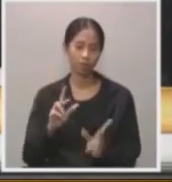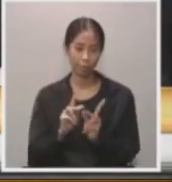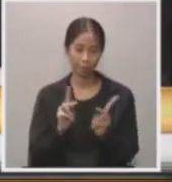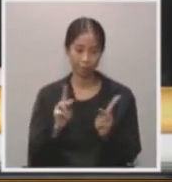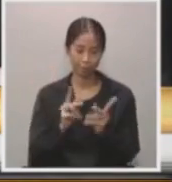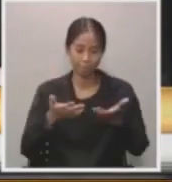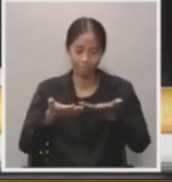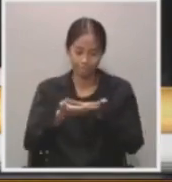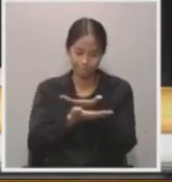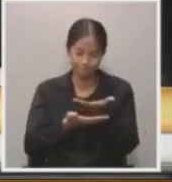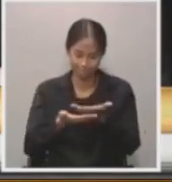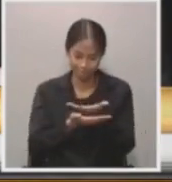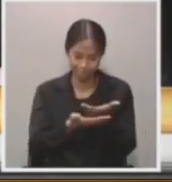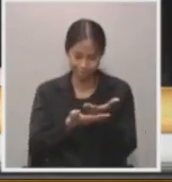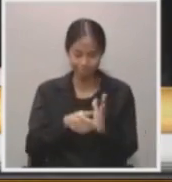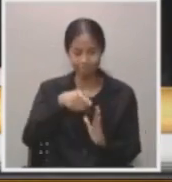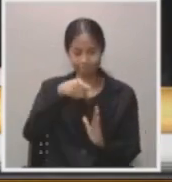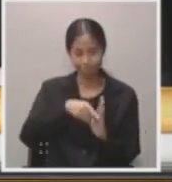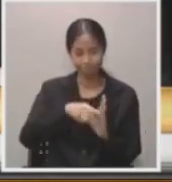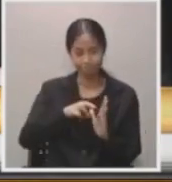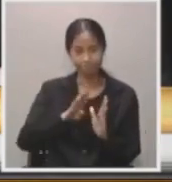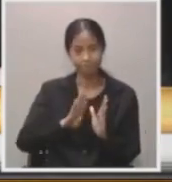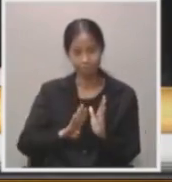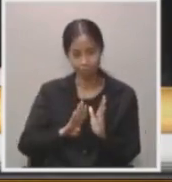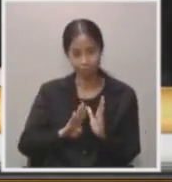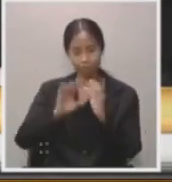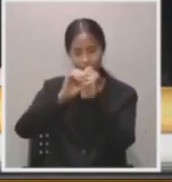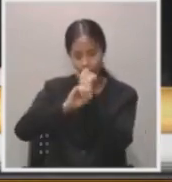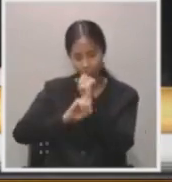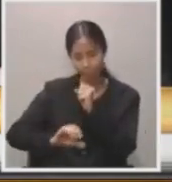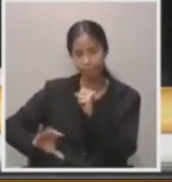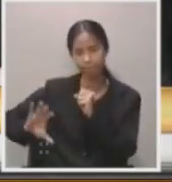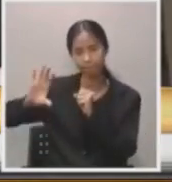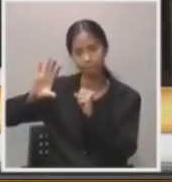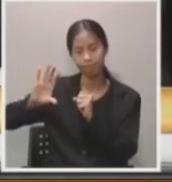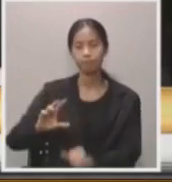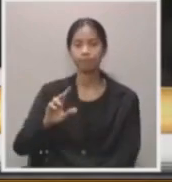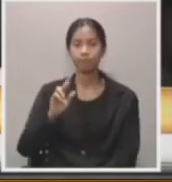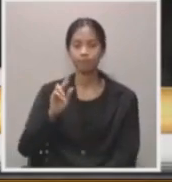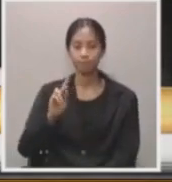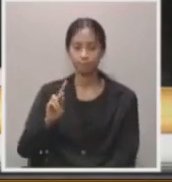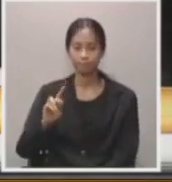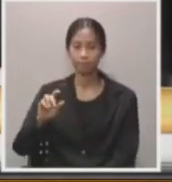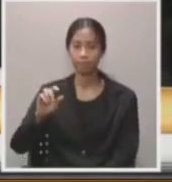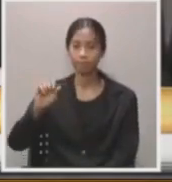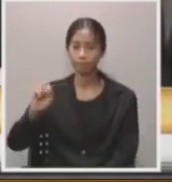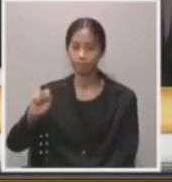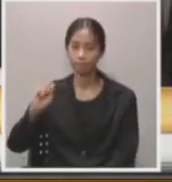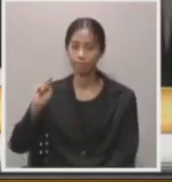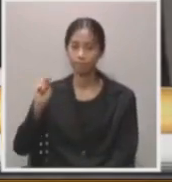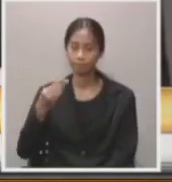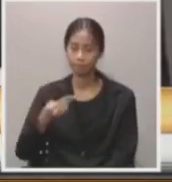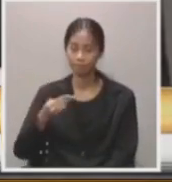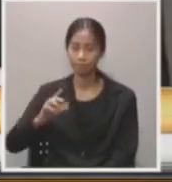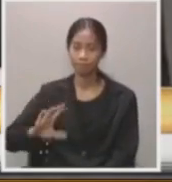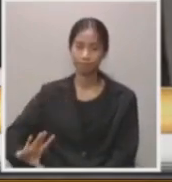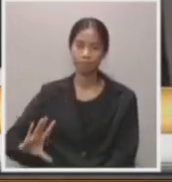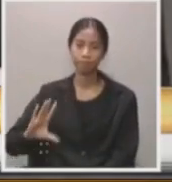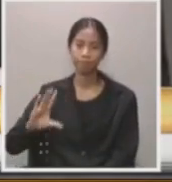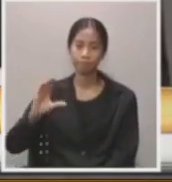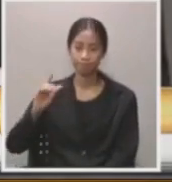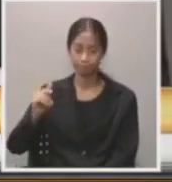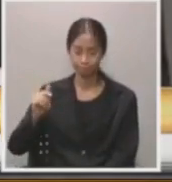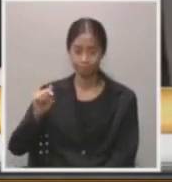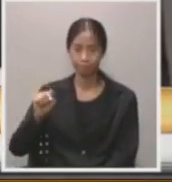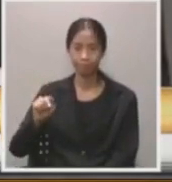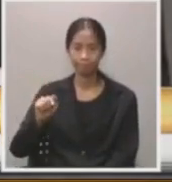จารณาร่างพระราชบัญญัติองค์กรจัดสรรคลื่นความถี่และกำกับประกอบกิจการวิทยุกระจายเสียงวิทยุโทร